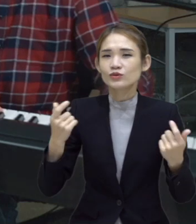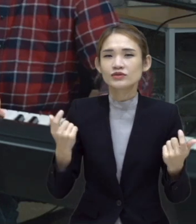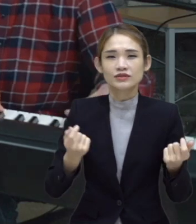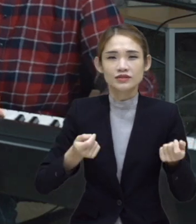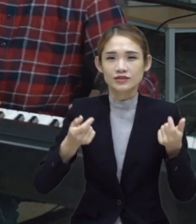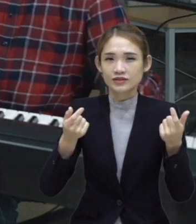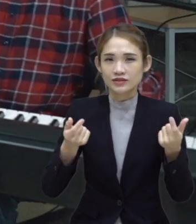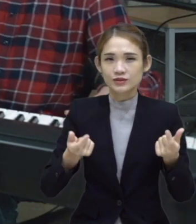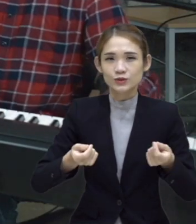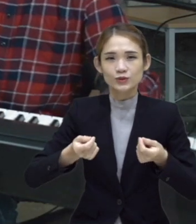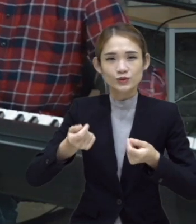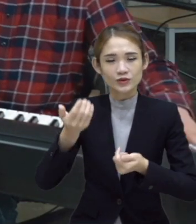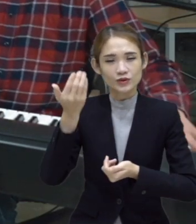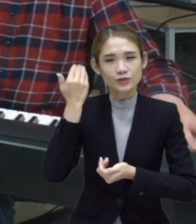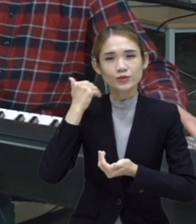보잘것없어.